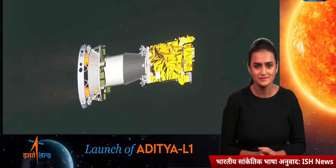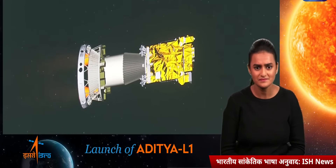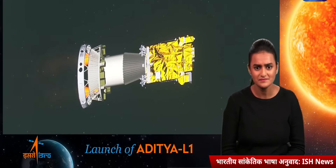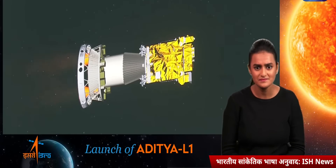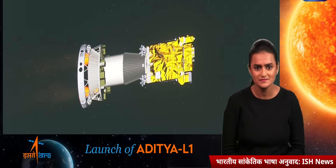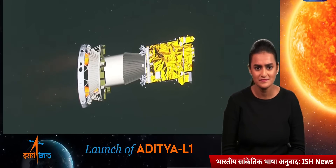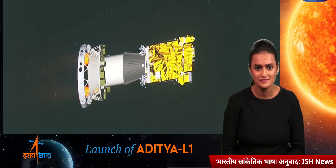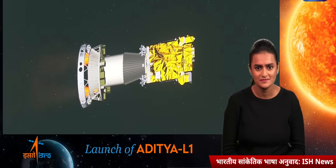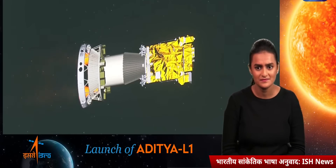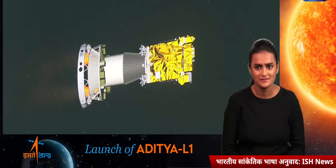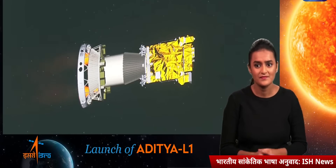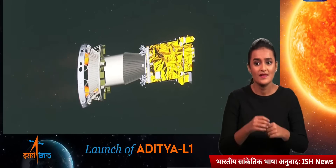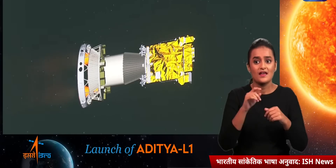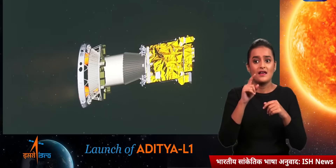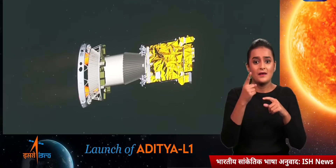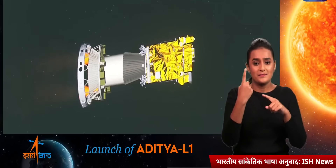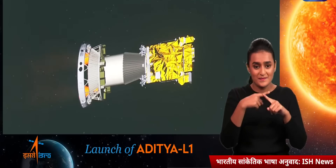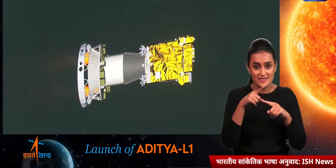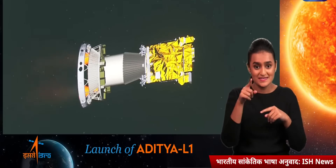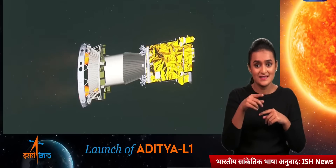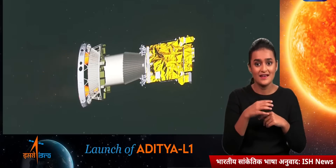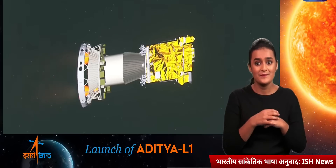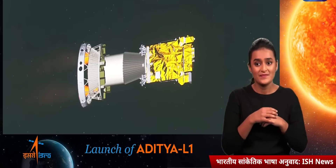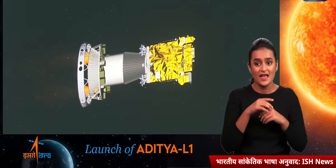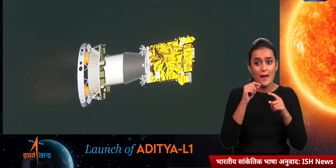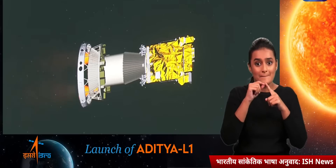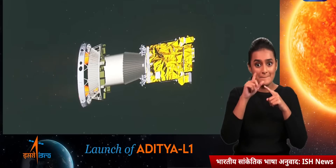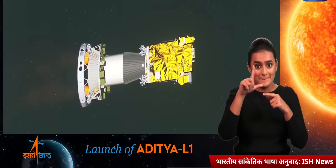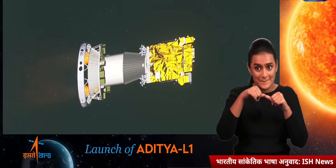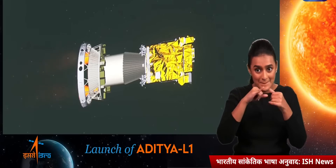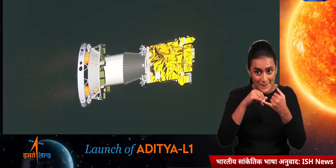और यथास्थिति कण और प्लाज्मा वातावरण के प्रेक्षण करना।